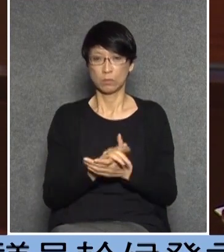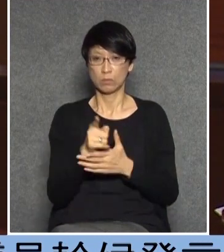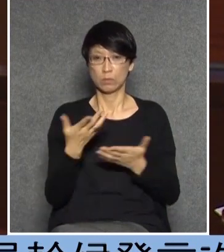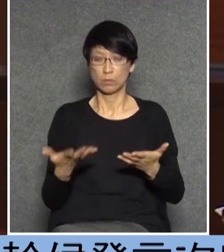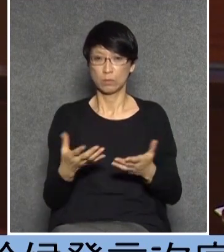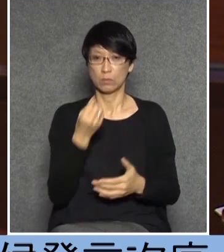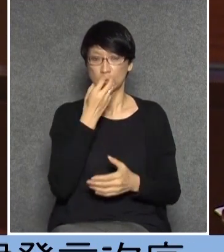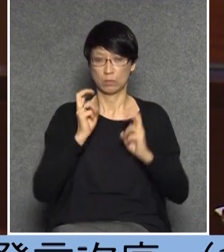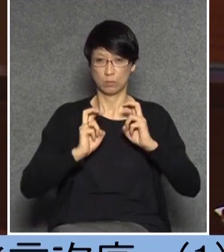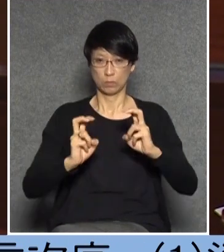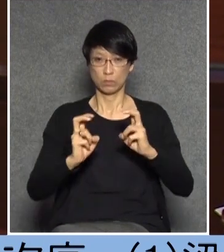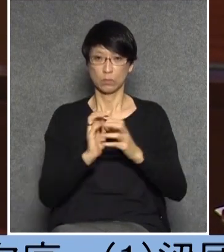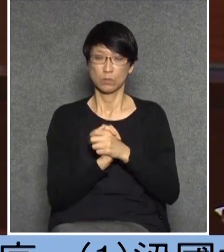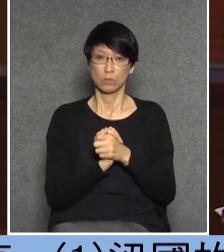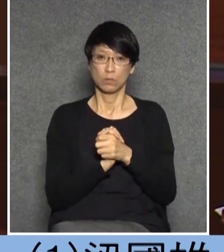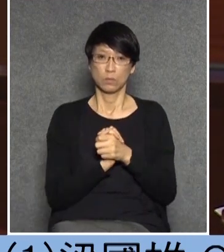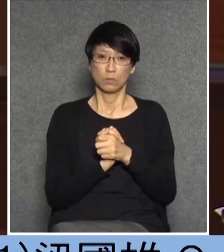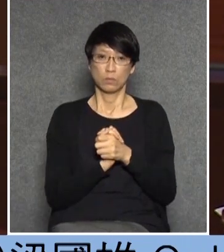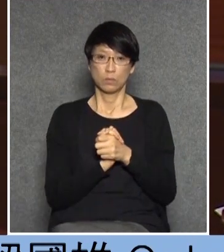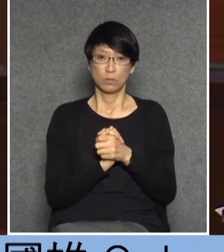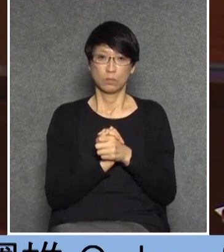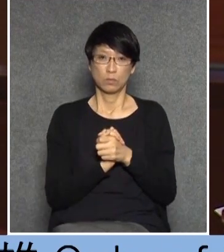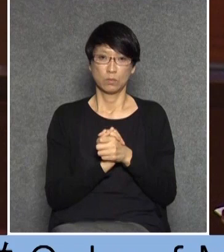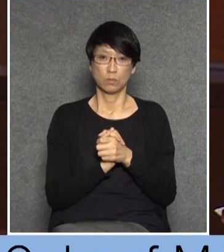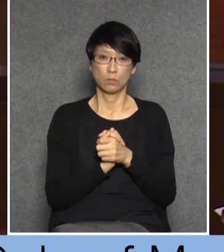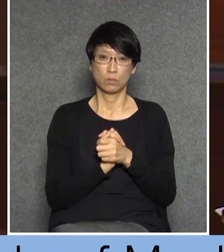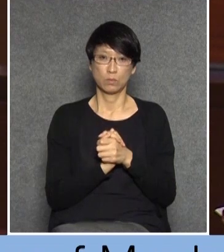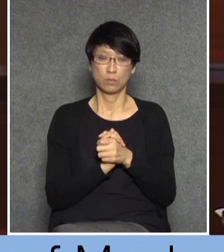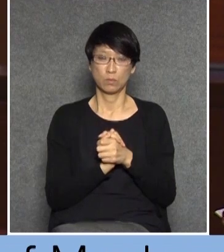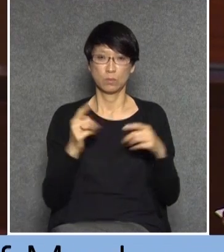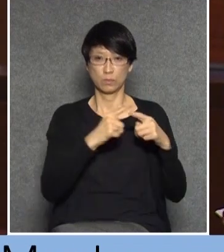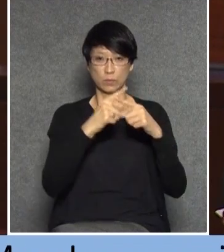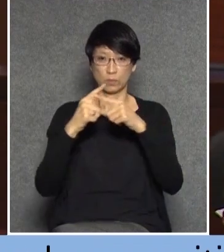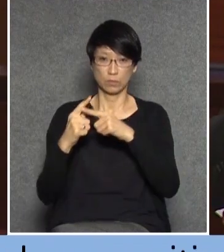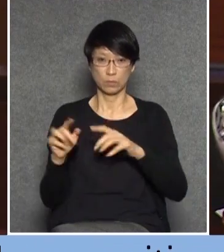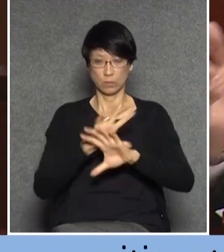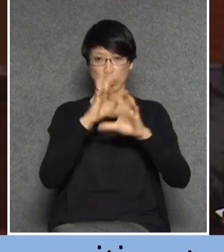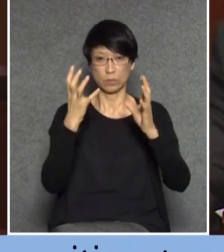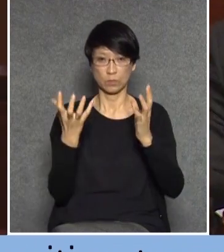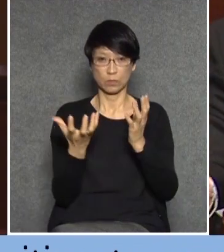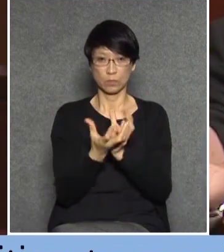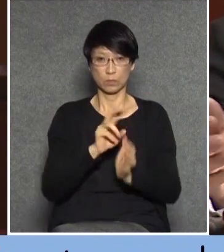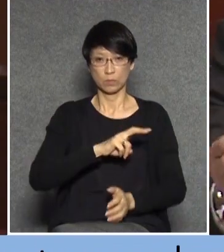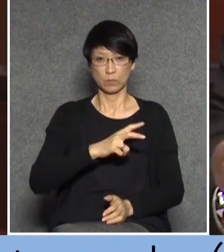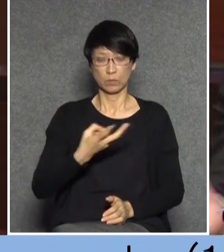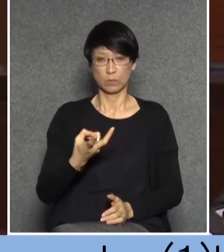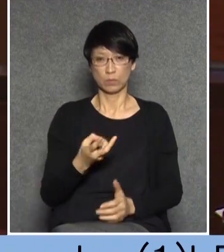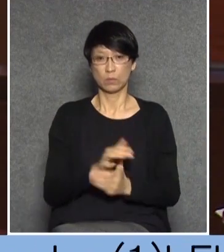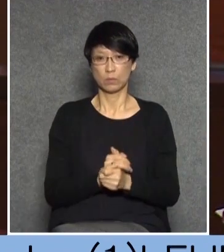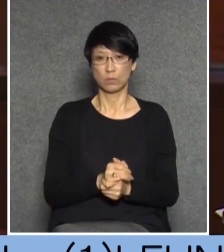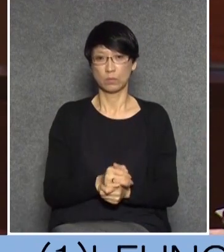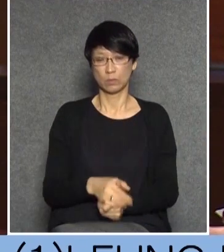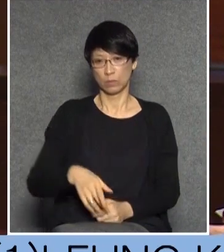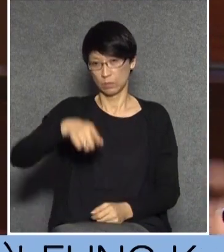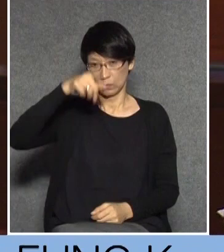鐵的所謂消費者或者市民，是不是全部都變成老襯冤大